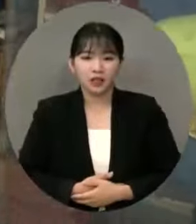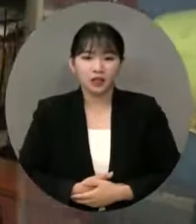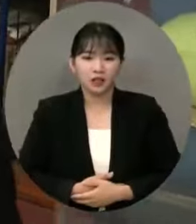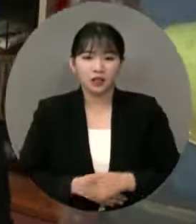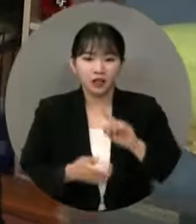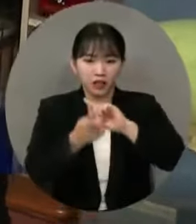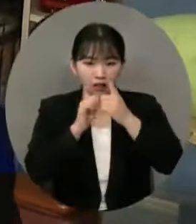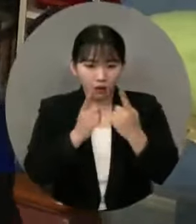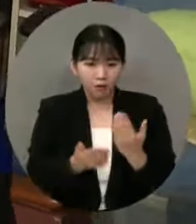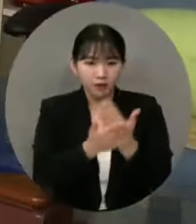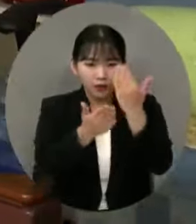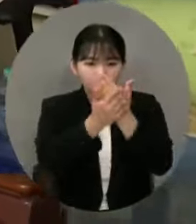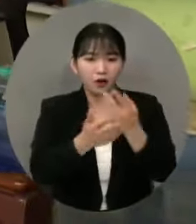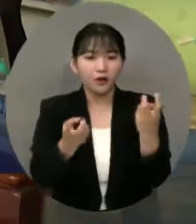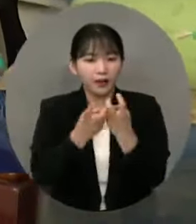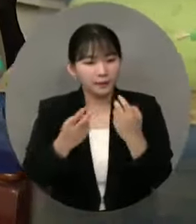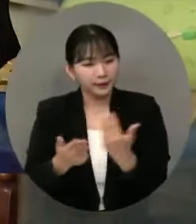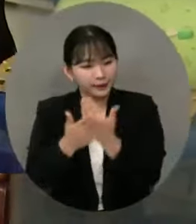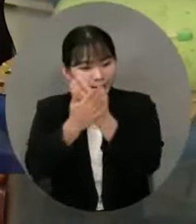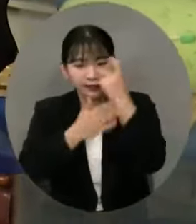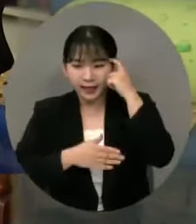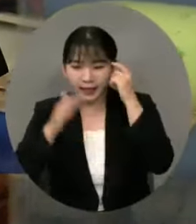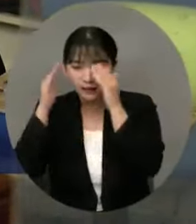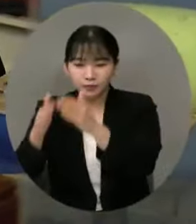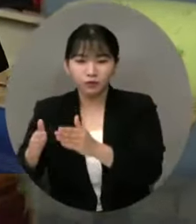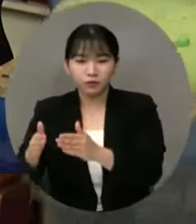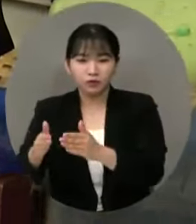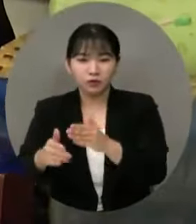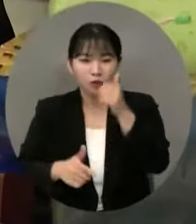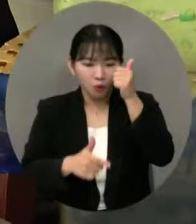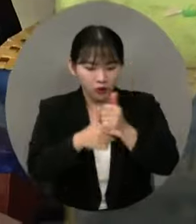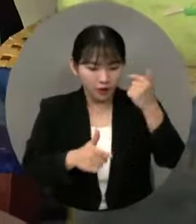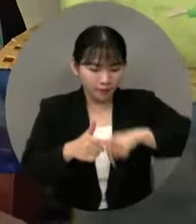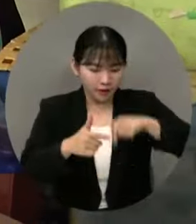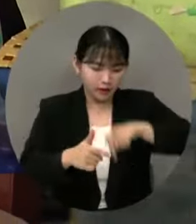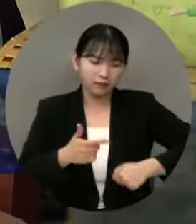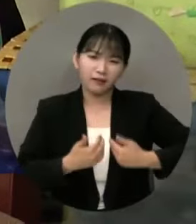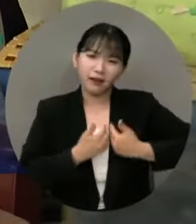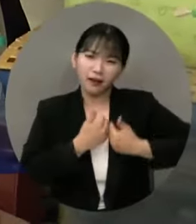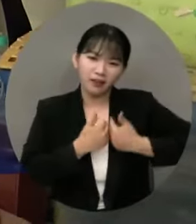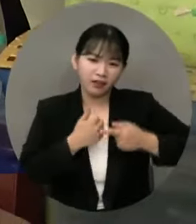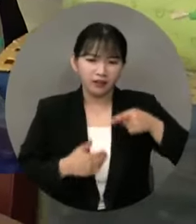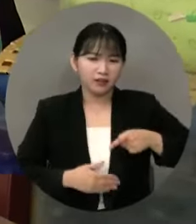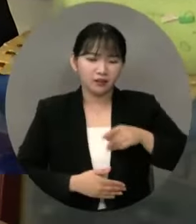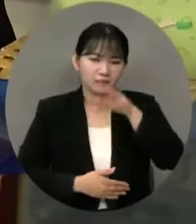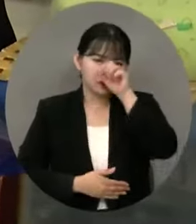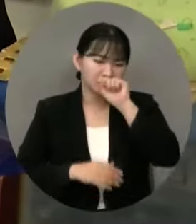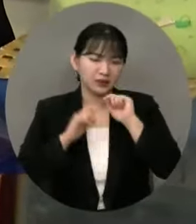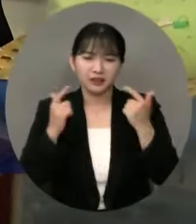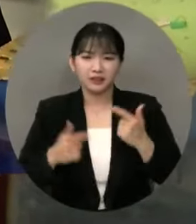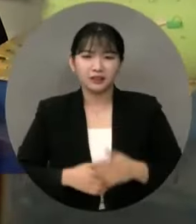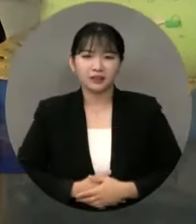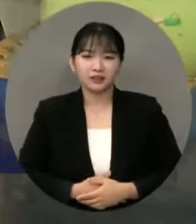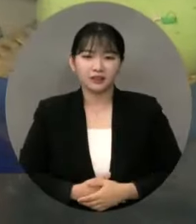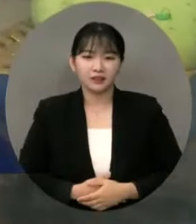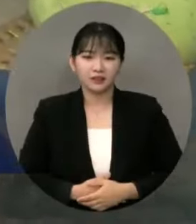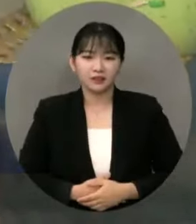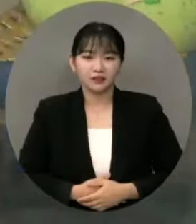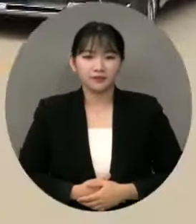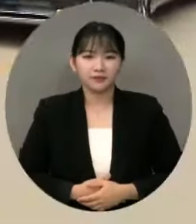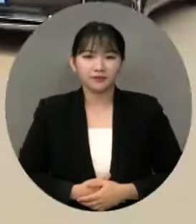서로 상생하면서 어떻게 발전할 걸 생각해야지 호남 내에서 이런 내분의 갈등은 결코